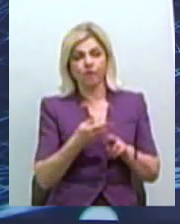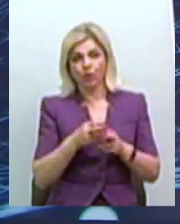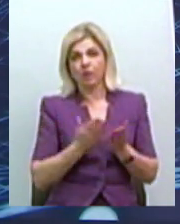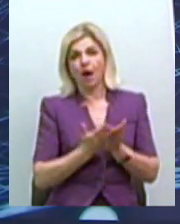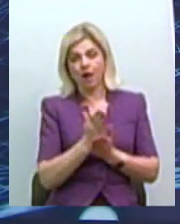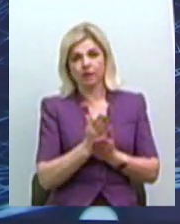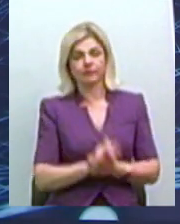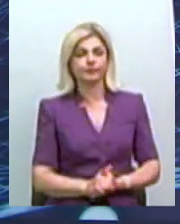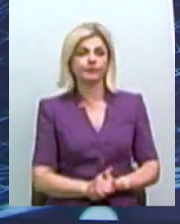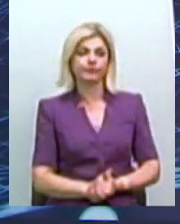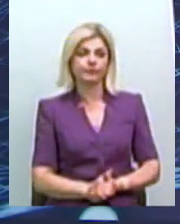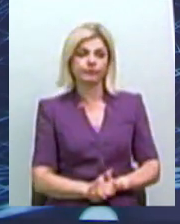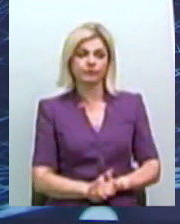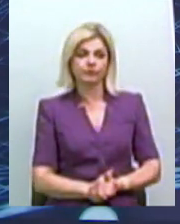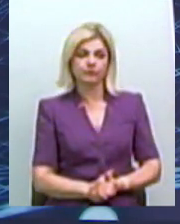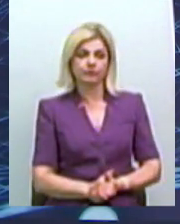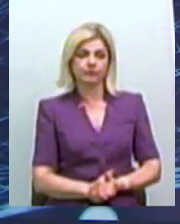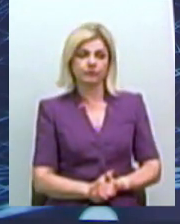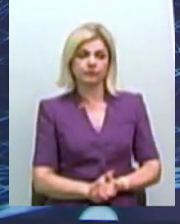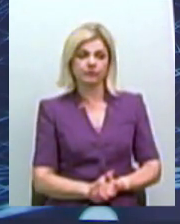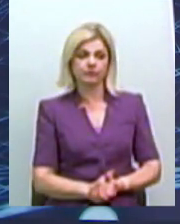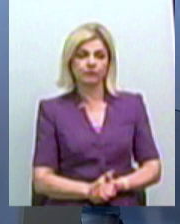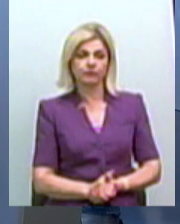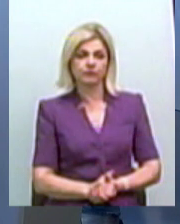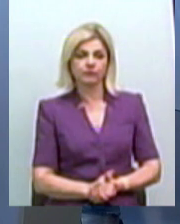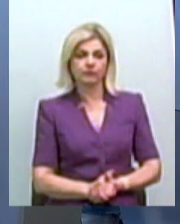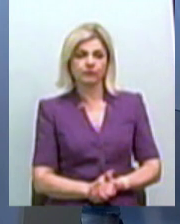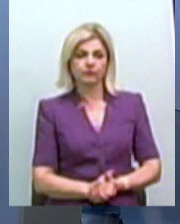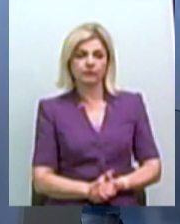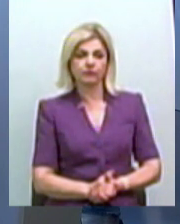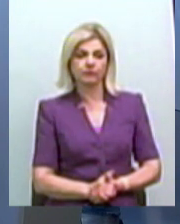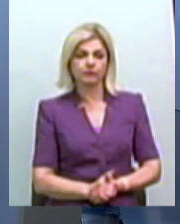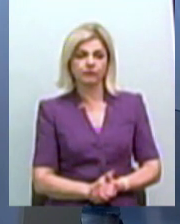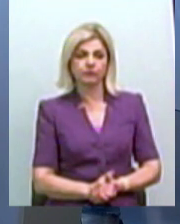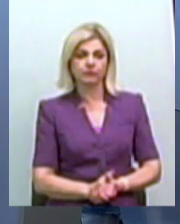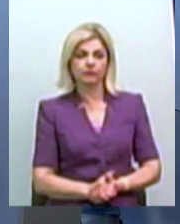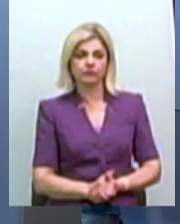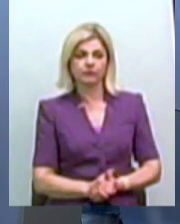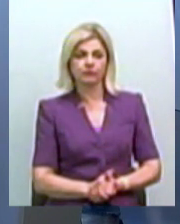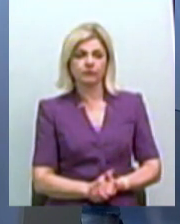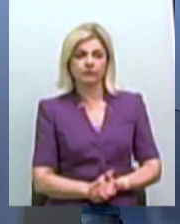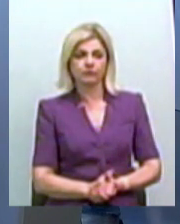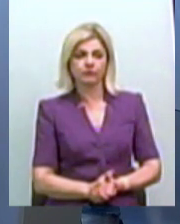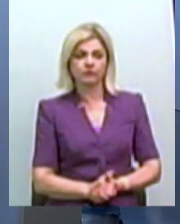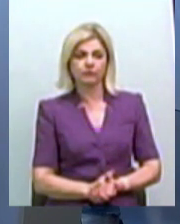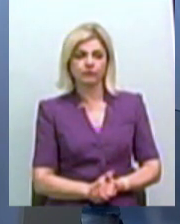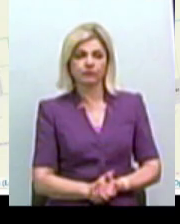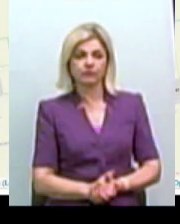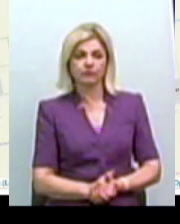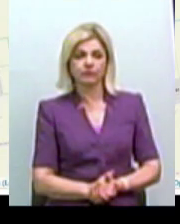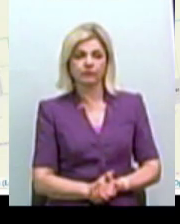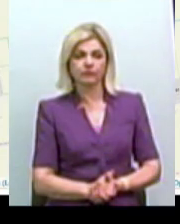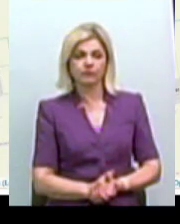це дівається? Можна навіть на карті тут показати, куди це відправляється. У мене ще одне запитання по карті. Так, так, зараз скажіть, я скажу. Куди? Зараз я скажу, куди.